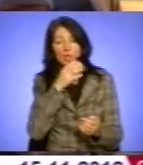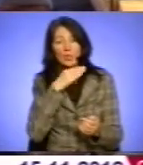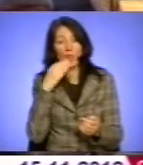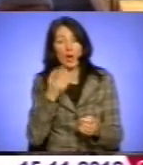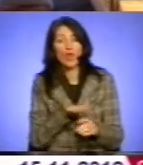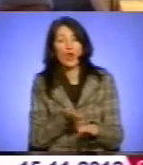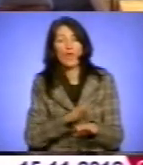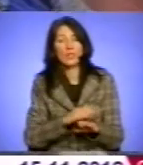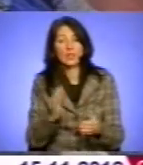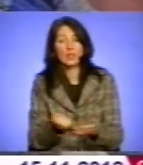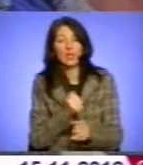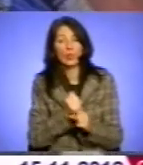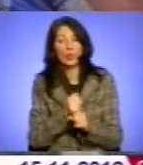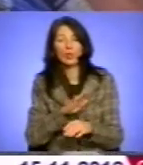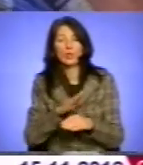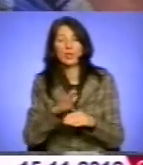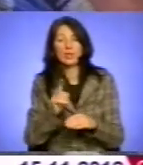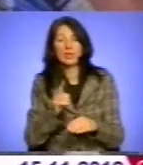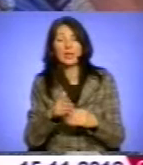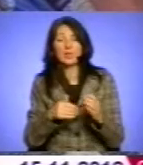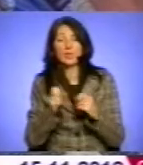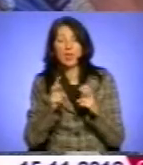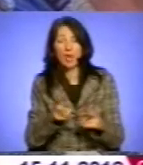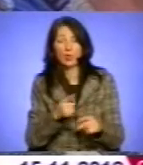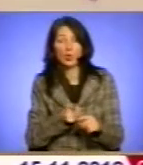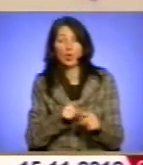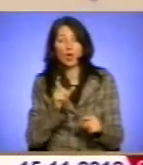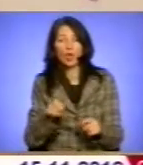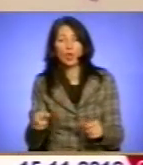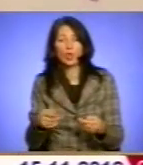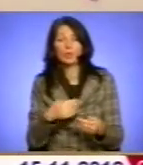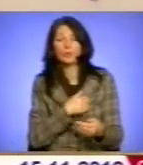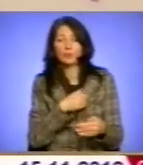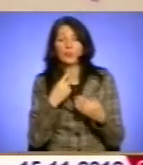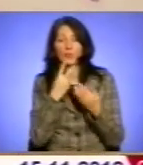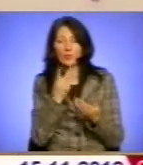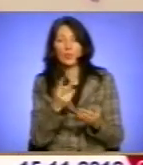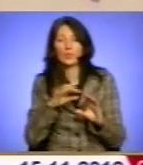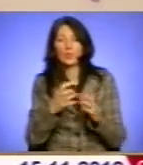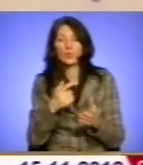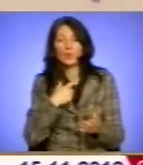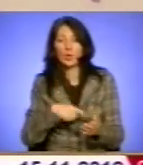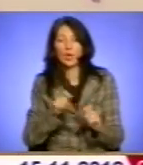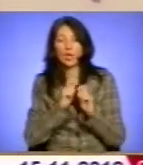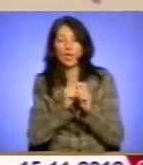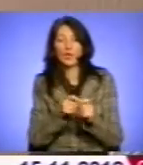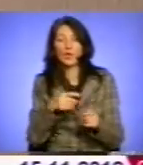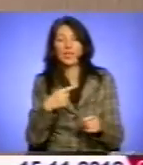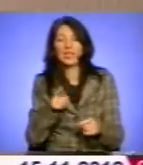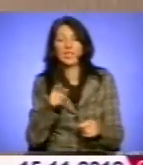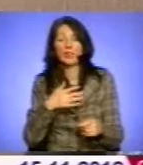за спеціальністю. Ці люди прагнуть заявити світові про себе, дарувати іншим частинку свого серця.